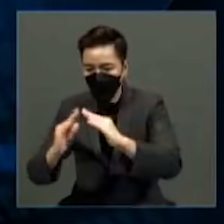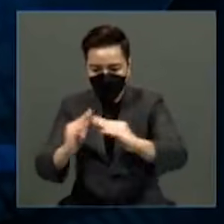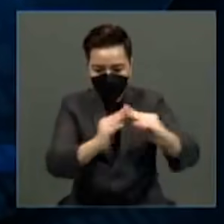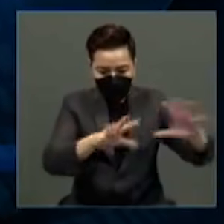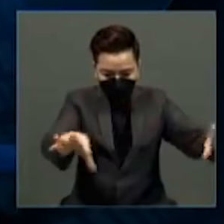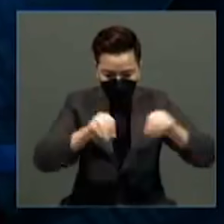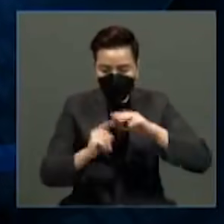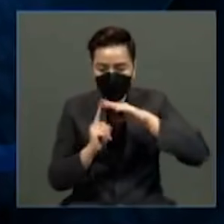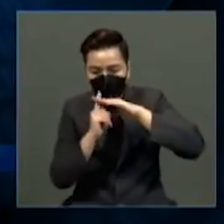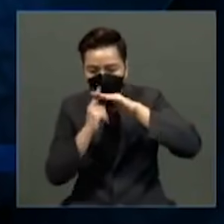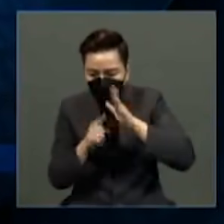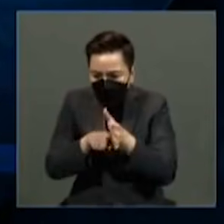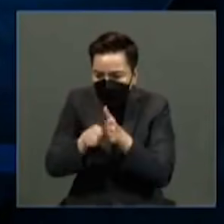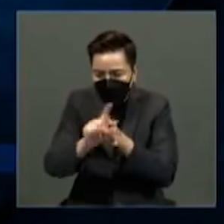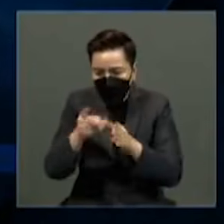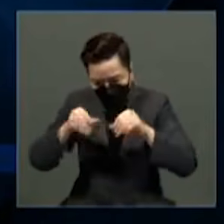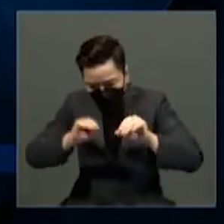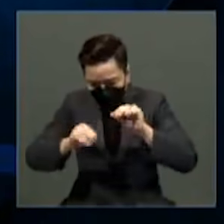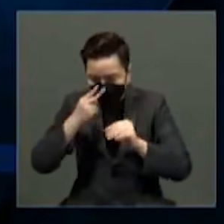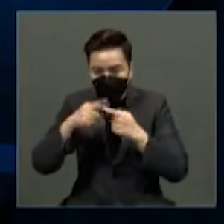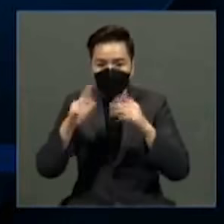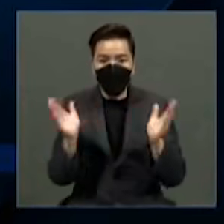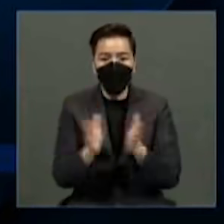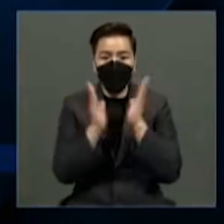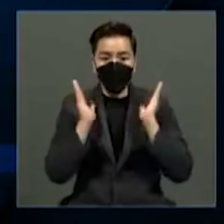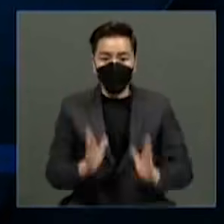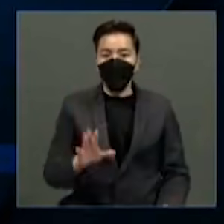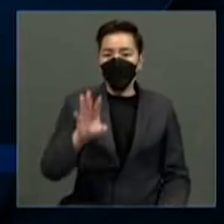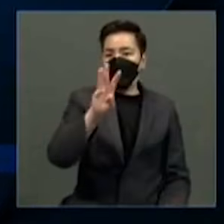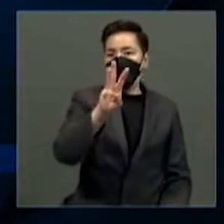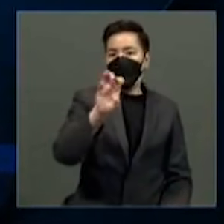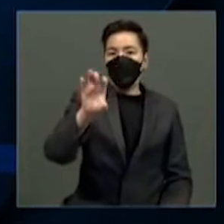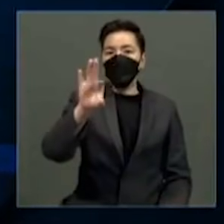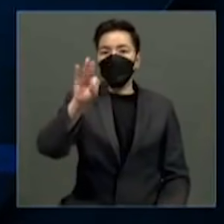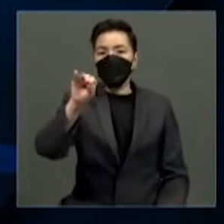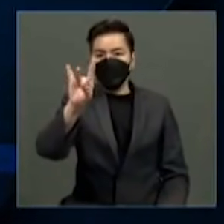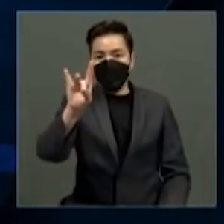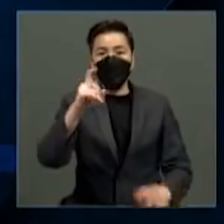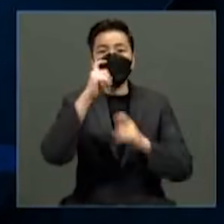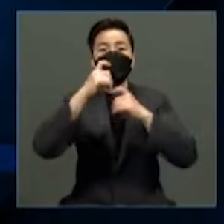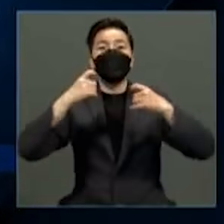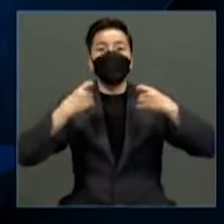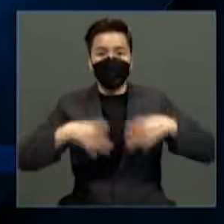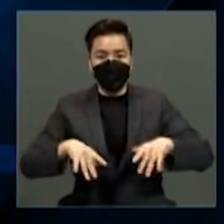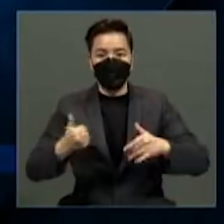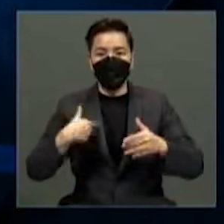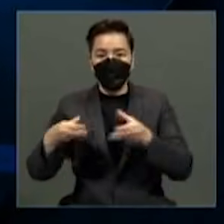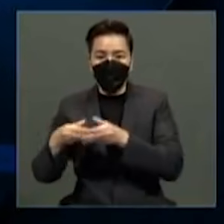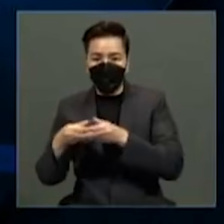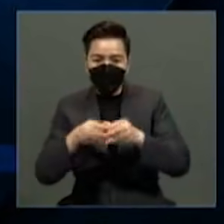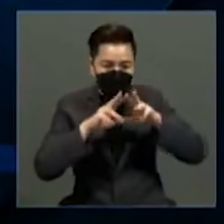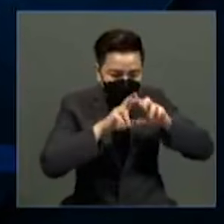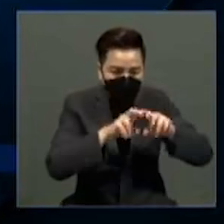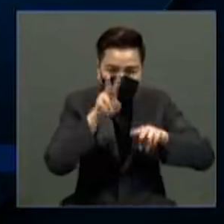พันธุ์นะครับผู้สัมผัสเสี่ยงสูงทั้งหมด698รายนะครับโดยเป็นการค้นหาเชิงรุกในพื้นที่เพิ่มเติ